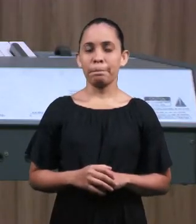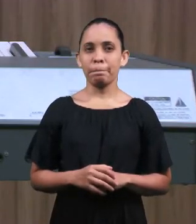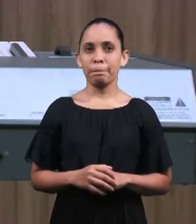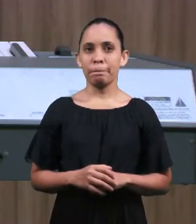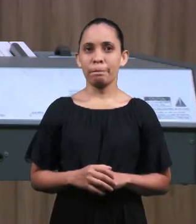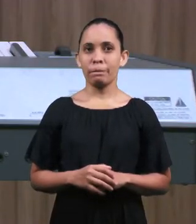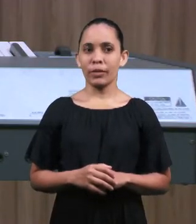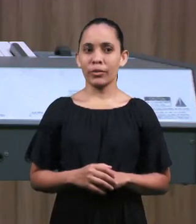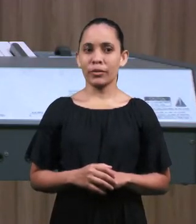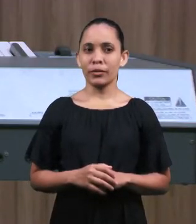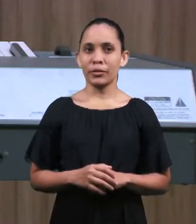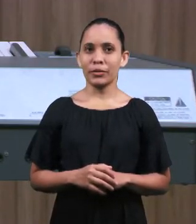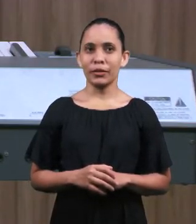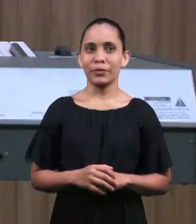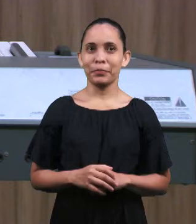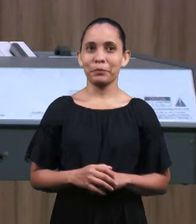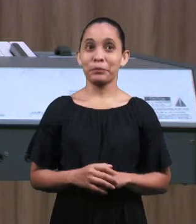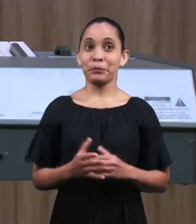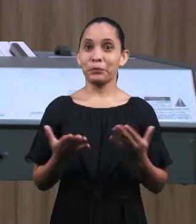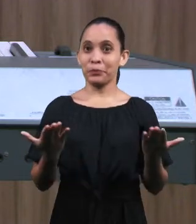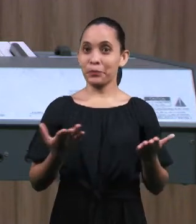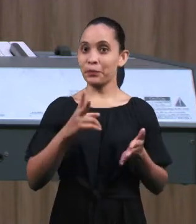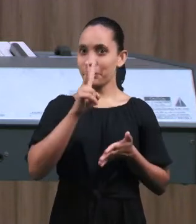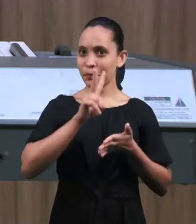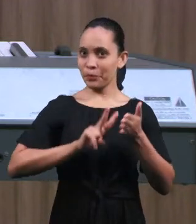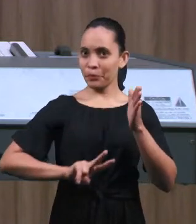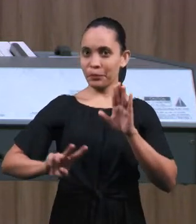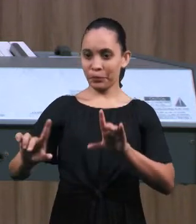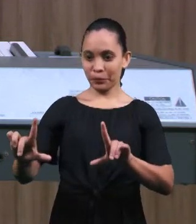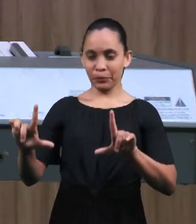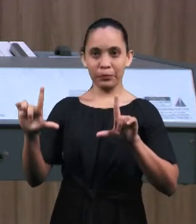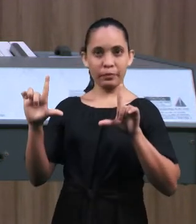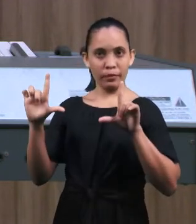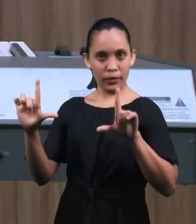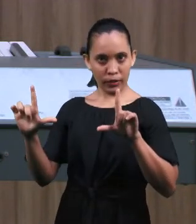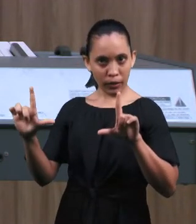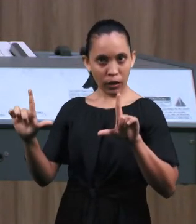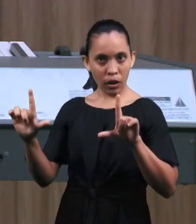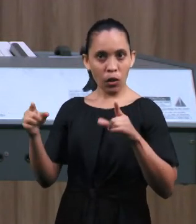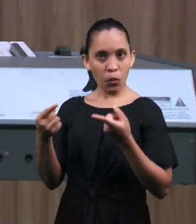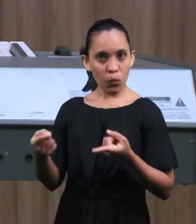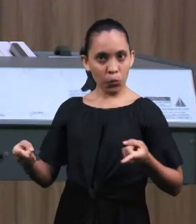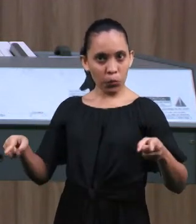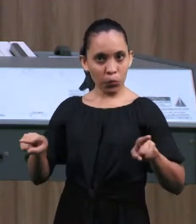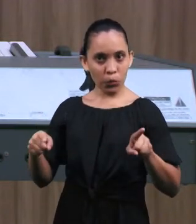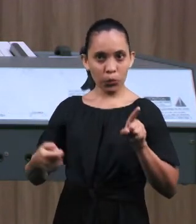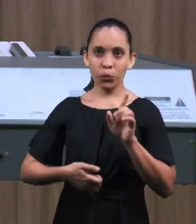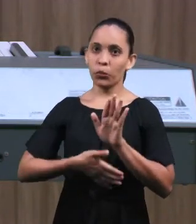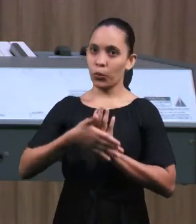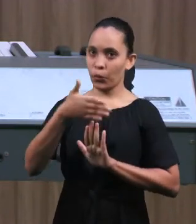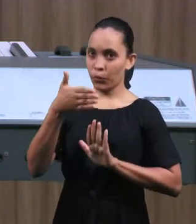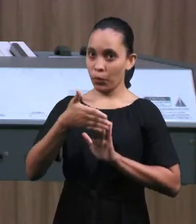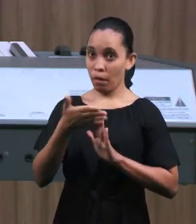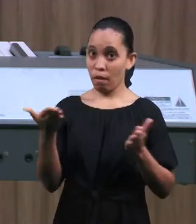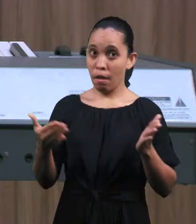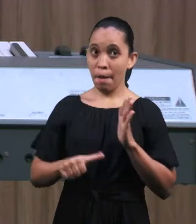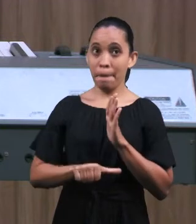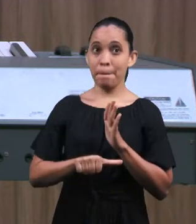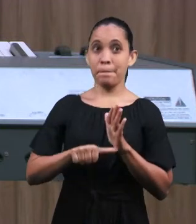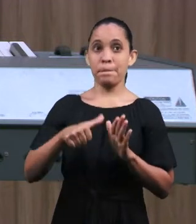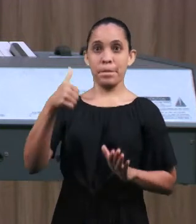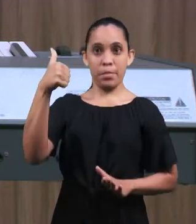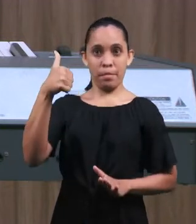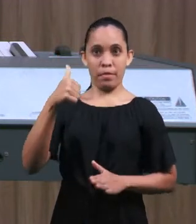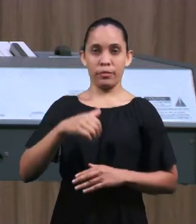Maintenant, nous passons à notre lecture relative. Voici la mélodie de notre louange. D'abord, on va solféger. Vamos